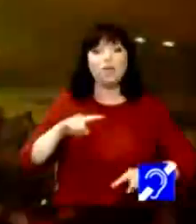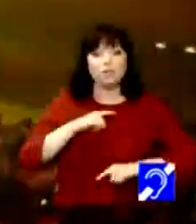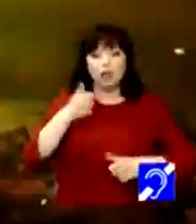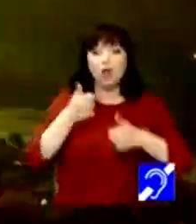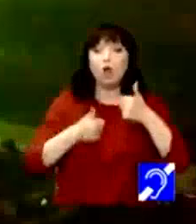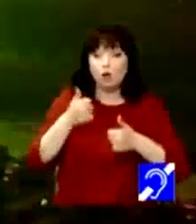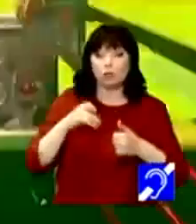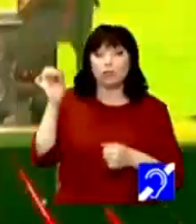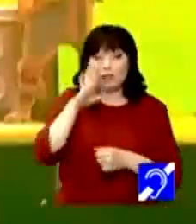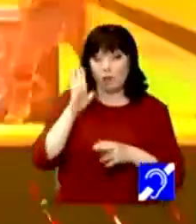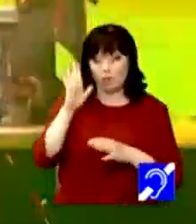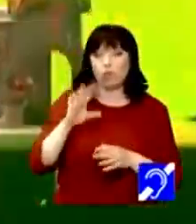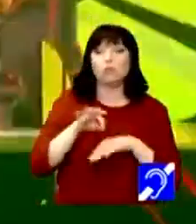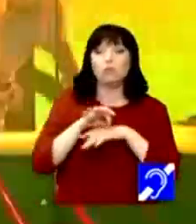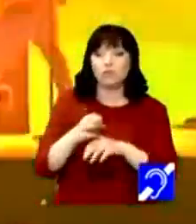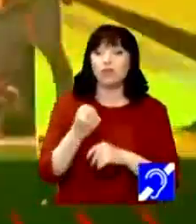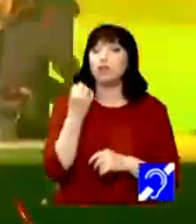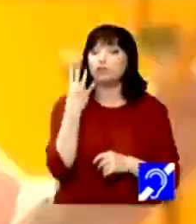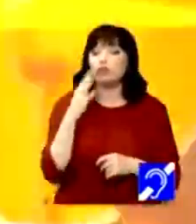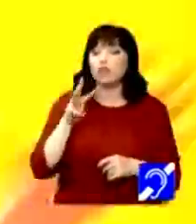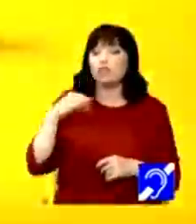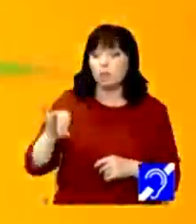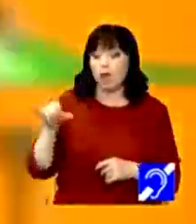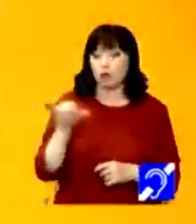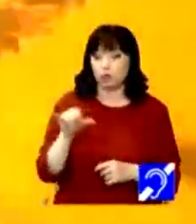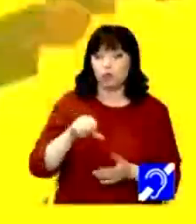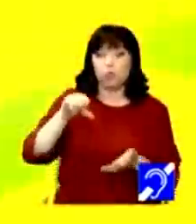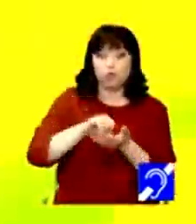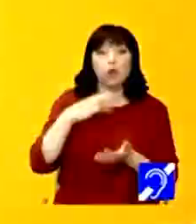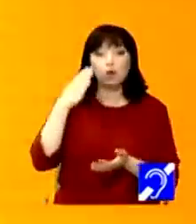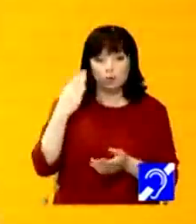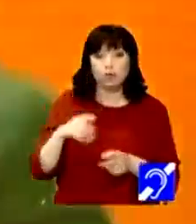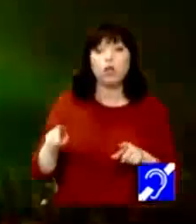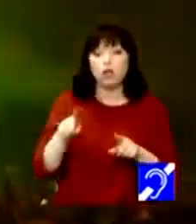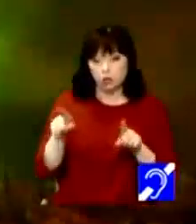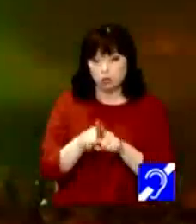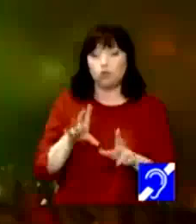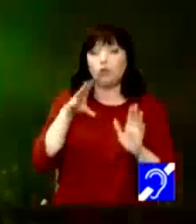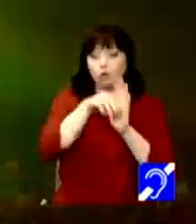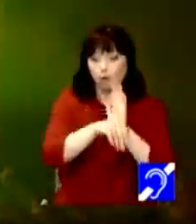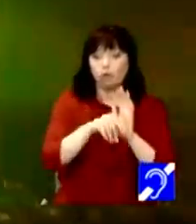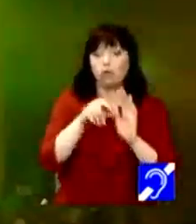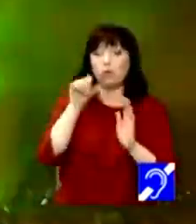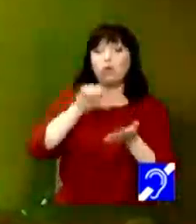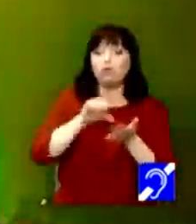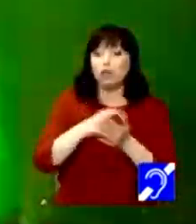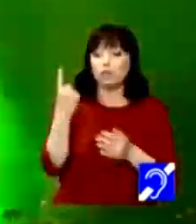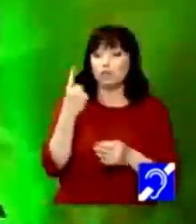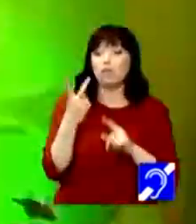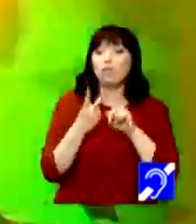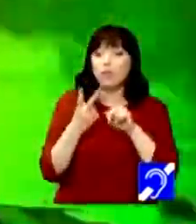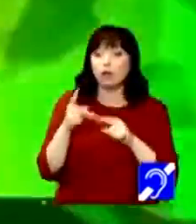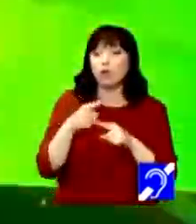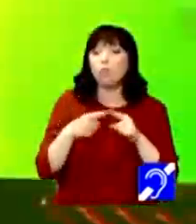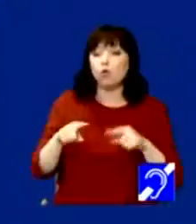muzical european va fi sâmbătă 14 mai. Reprezentantul României intră în concurs în semifinala de mâine.